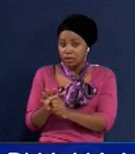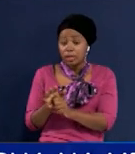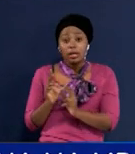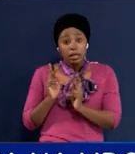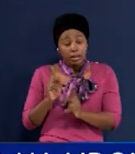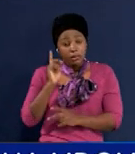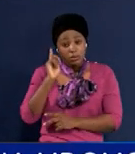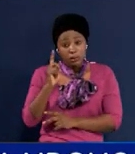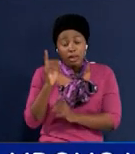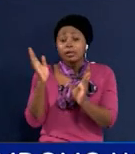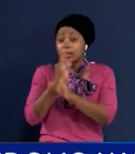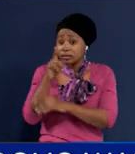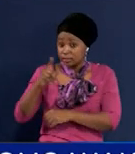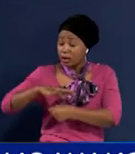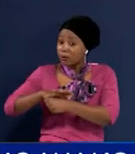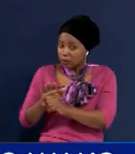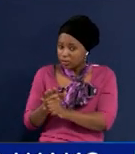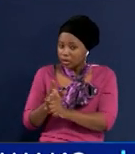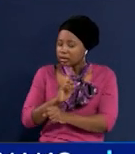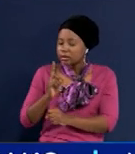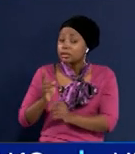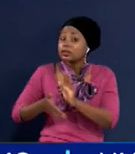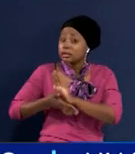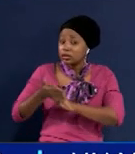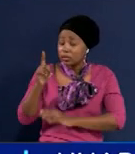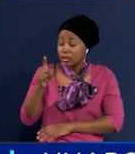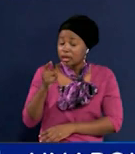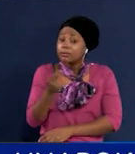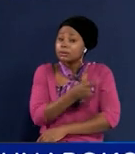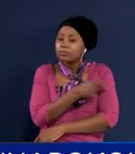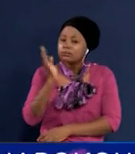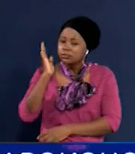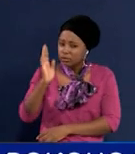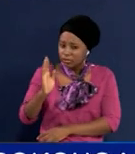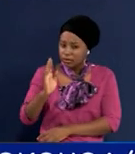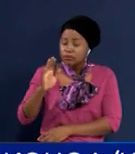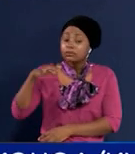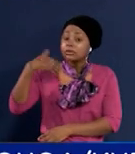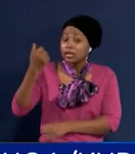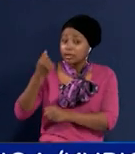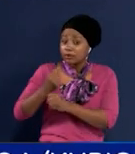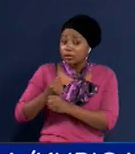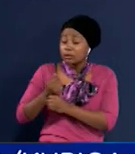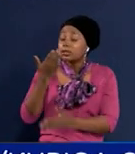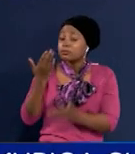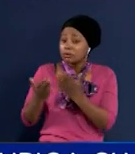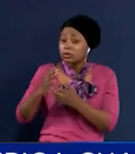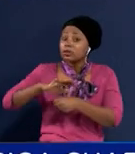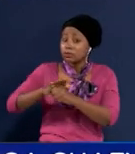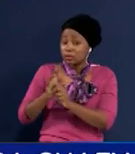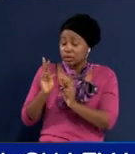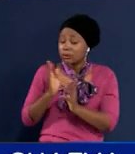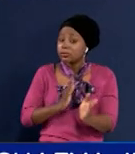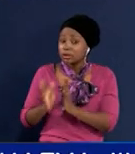ana viashiria vya ugonjwa wa corona asingeanzishwa haya matibabu moja kwa moja, badala yake angefanywa mpaka kipimo cha corona kwa utaratibu ambao